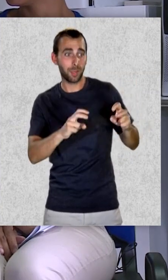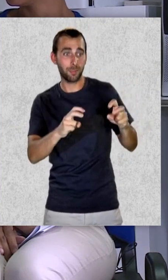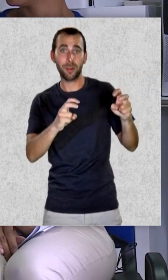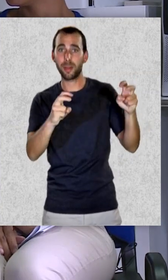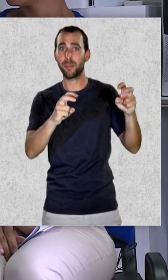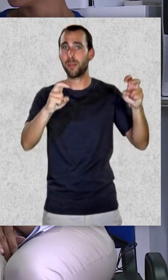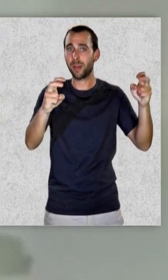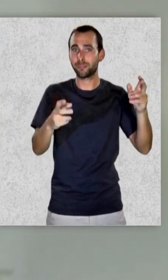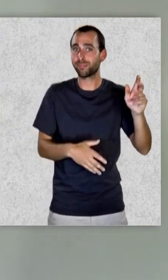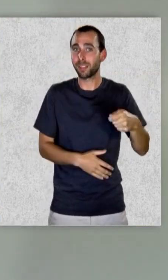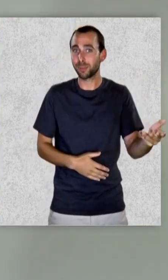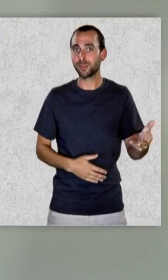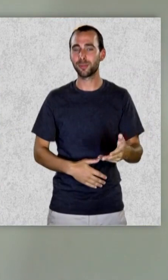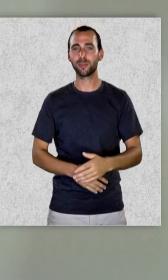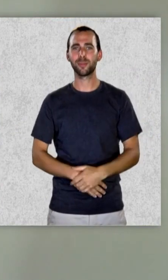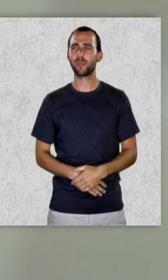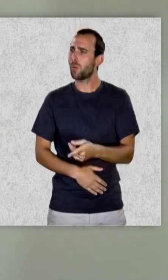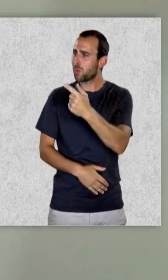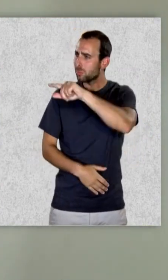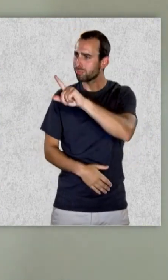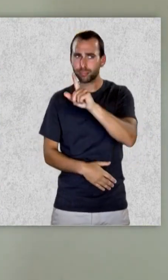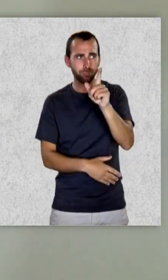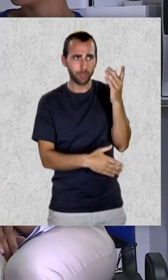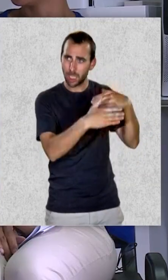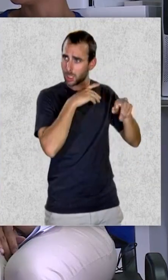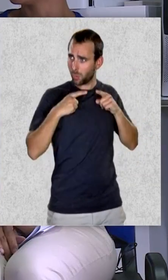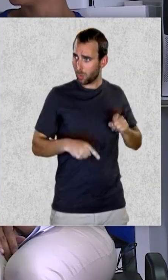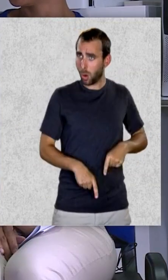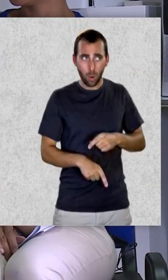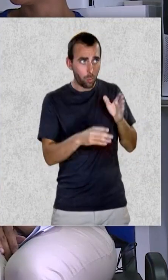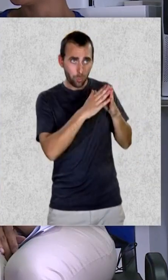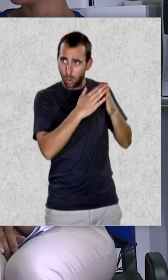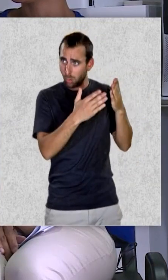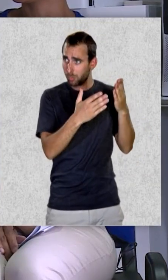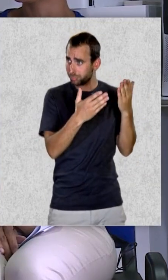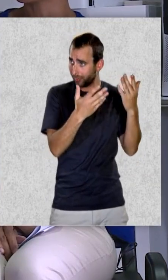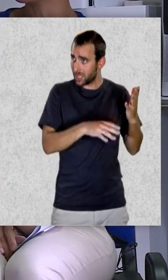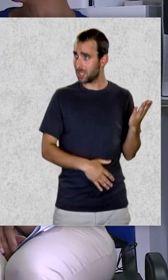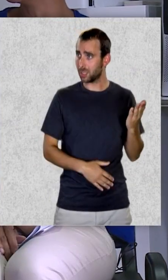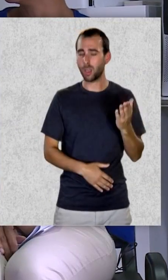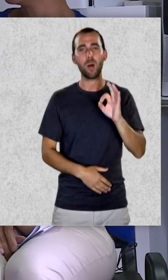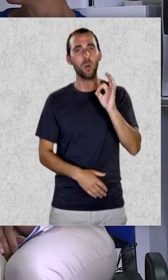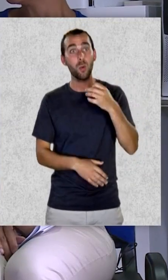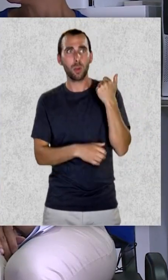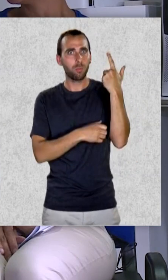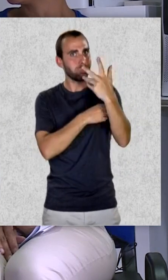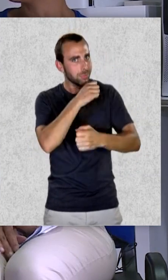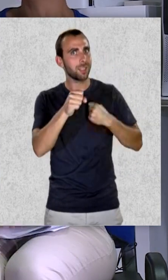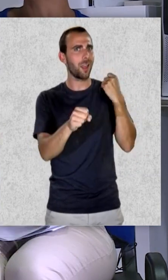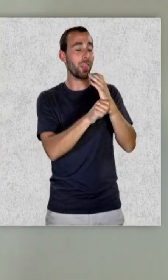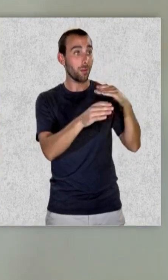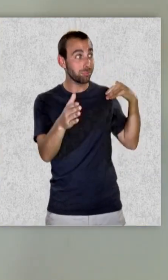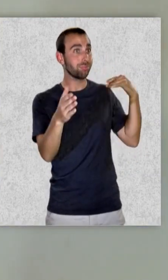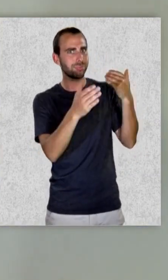fonds financiers. Vous avez déposé votre requête au gouvernement? Oui. Ça fait un moment qu'on en parle. Ça fait un moment qu'on en